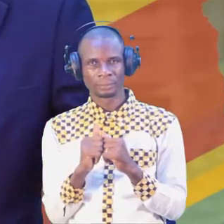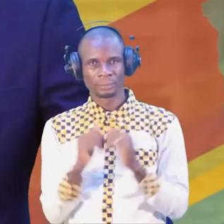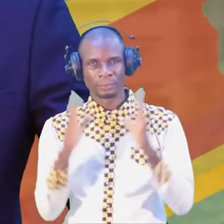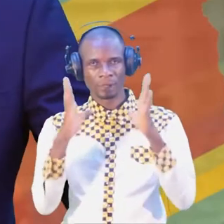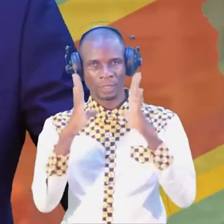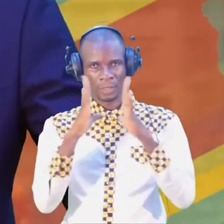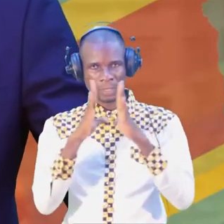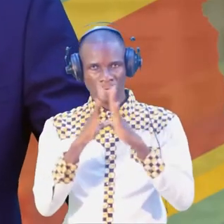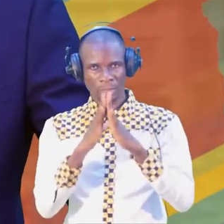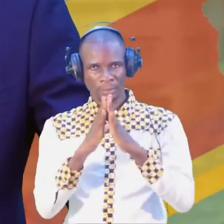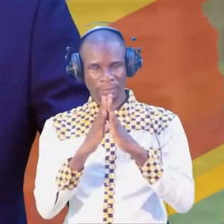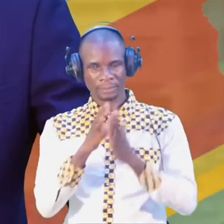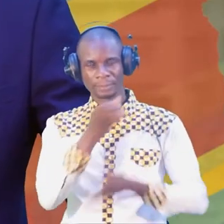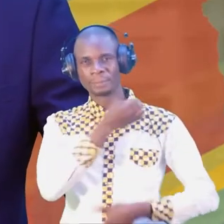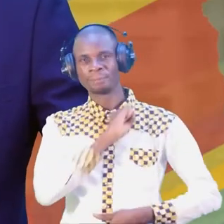Prions le Seigneur.